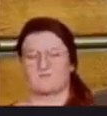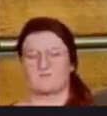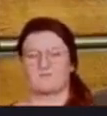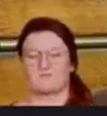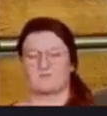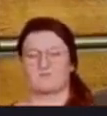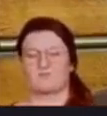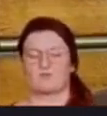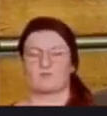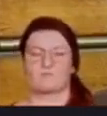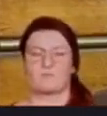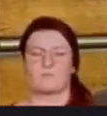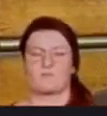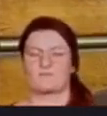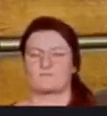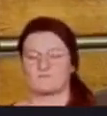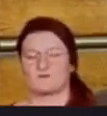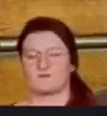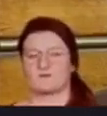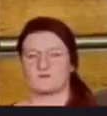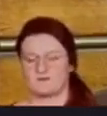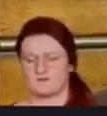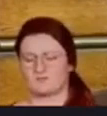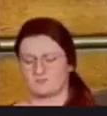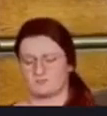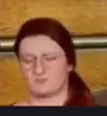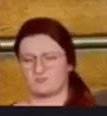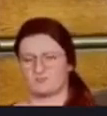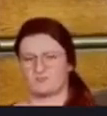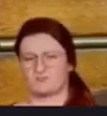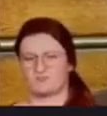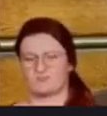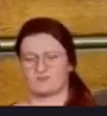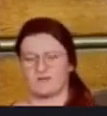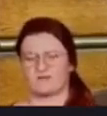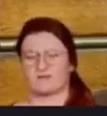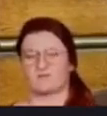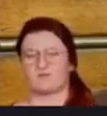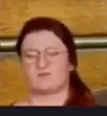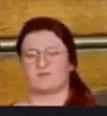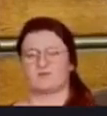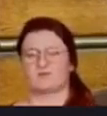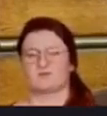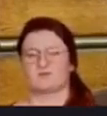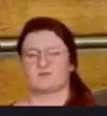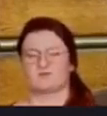uchwały, jesteście w stanie, czy jesteście skłonni państwo zaakceptować przebieg